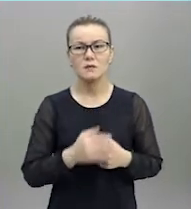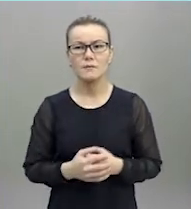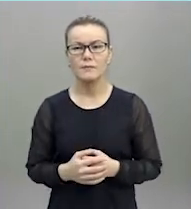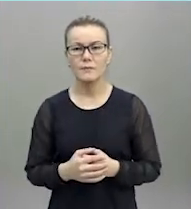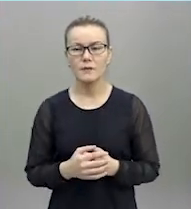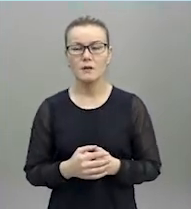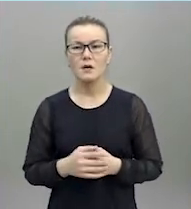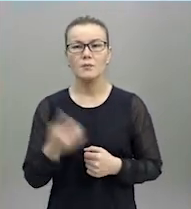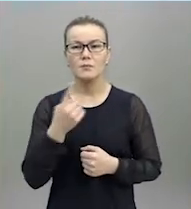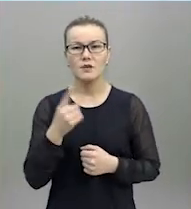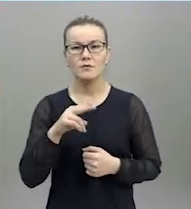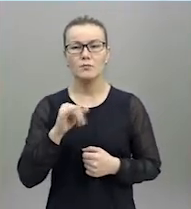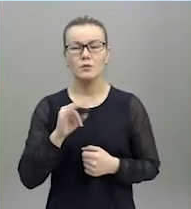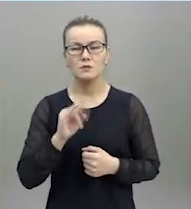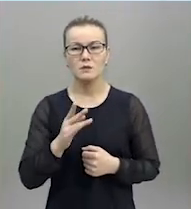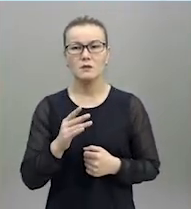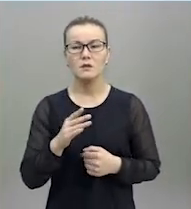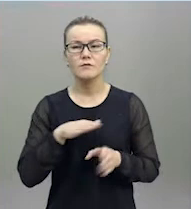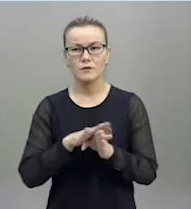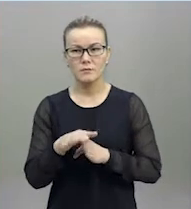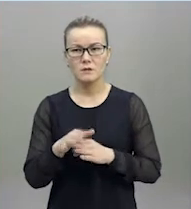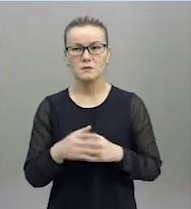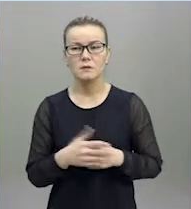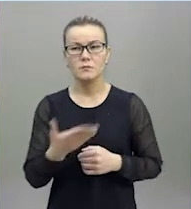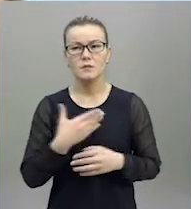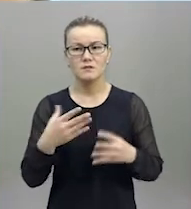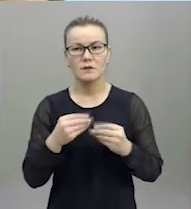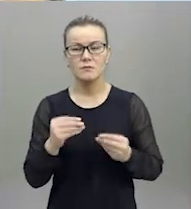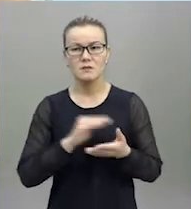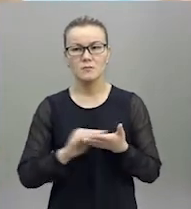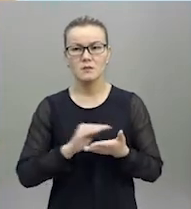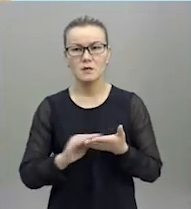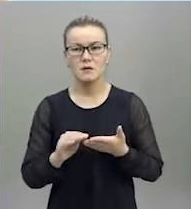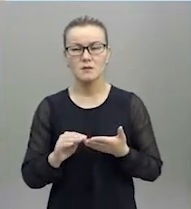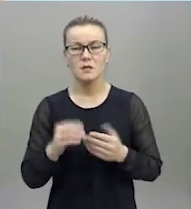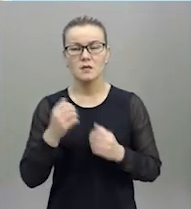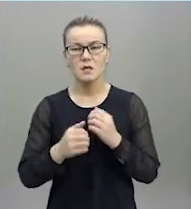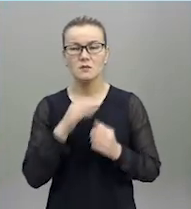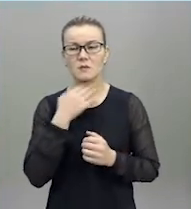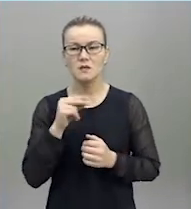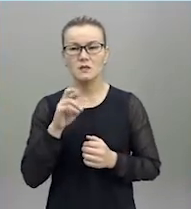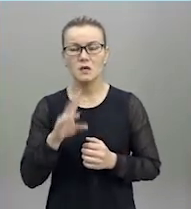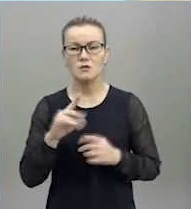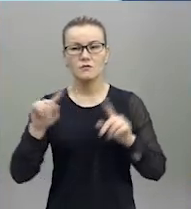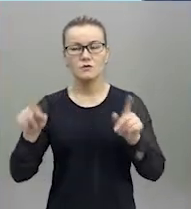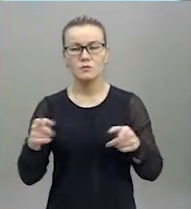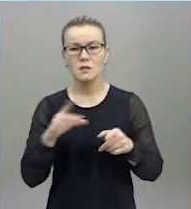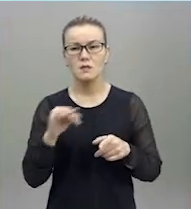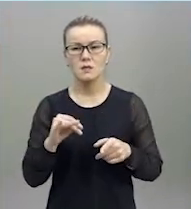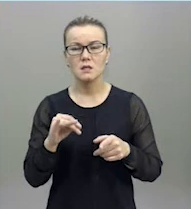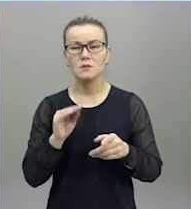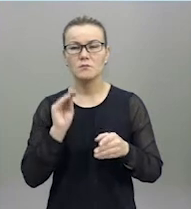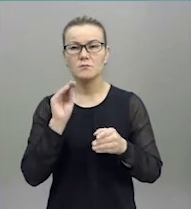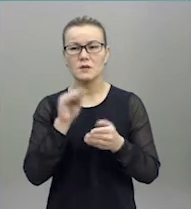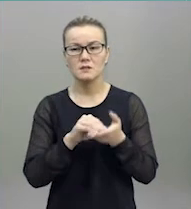первый пункт нашего алгоритма выполнен мы с вами записали каждый многочлен скобках и поставили ну соответственно